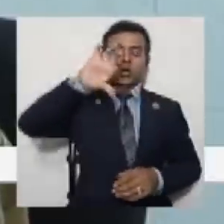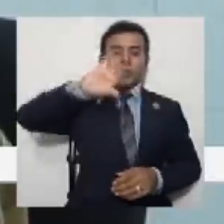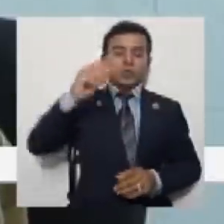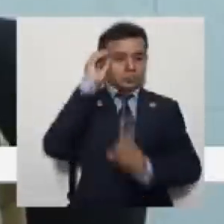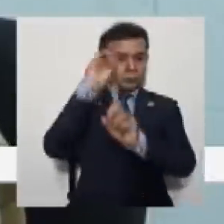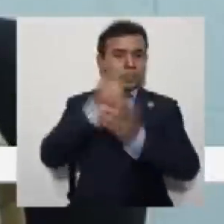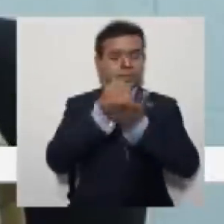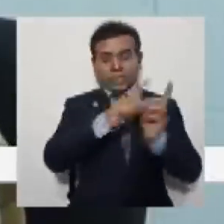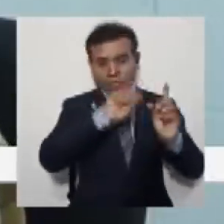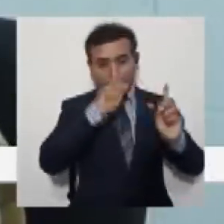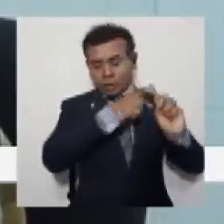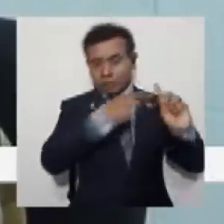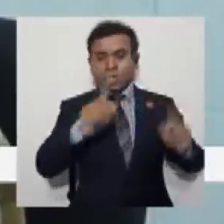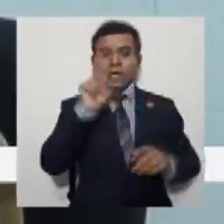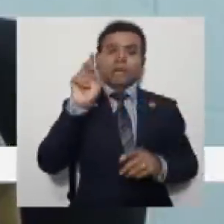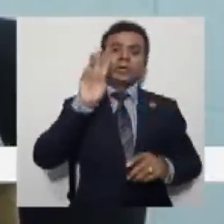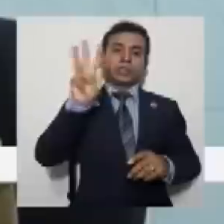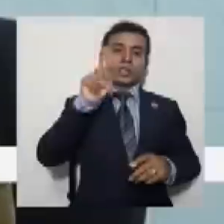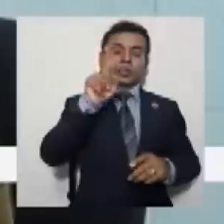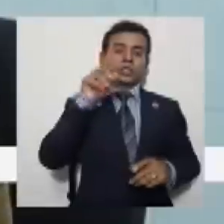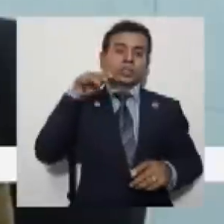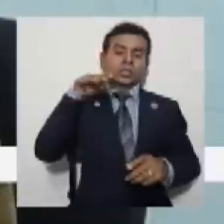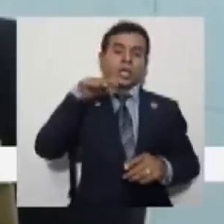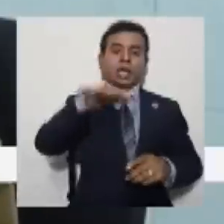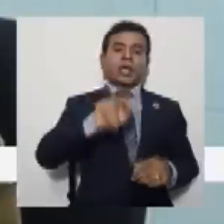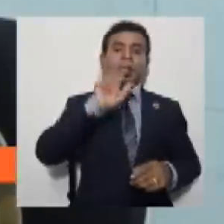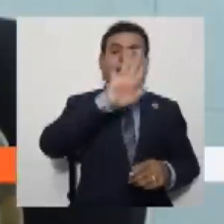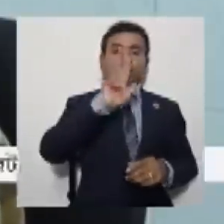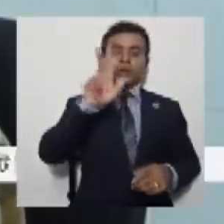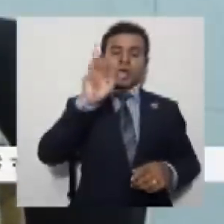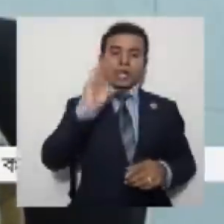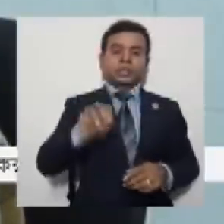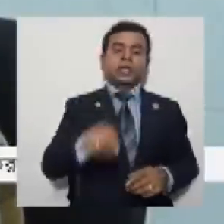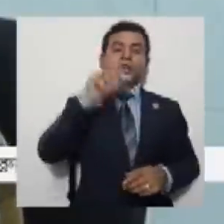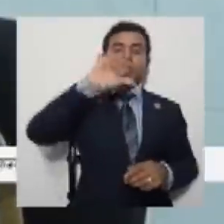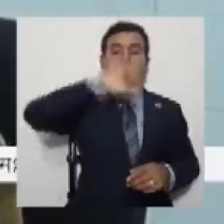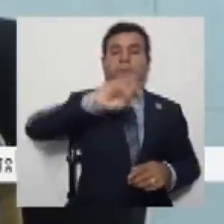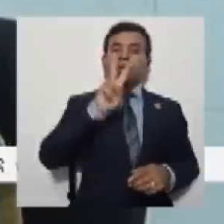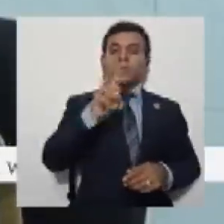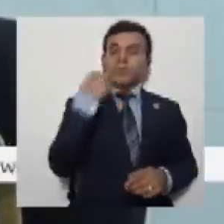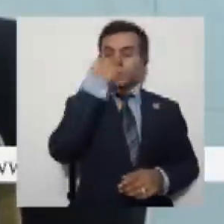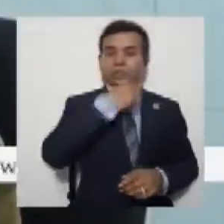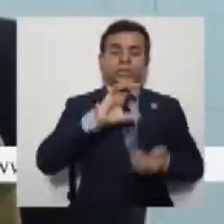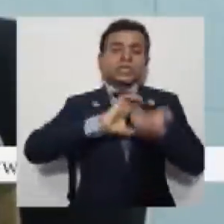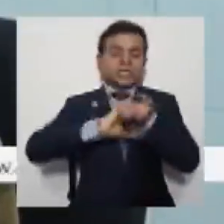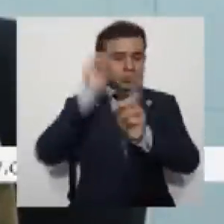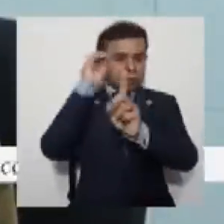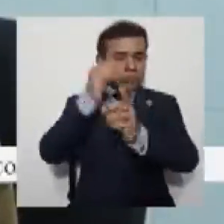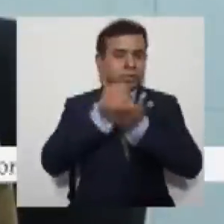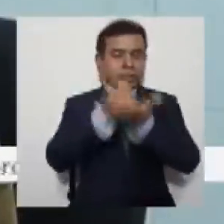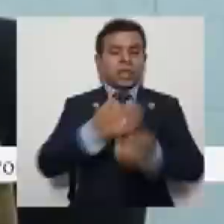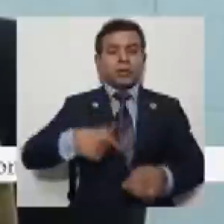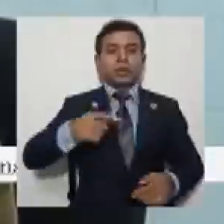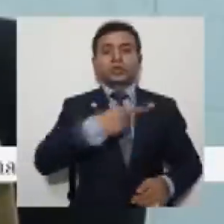31,58,092 জনকে আমরা স্বাস্থ্য পরামর্শ দিয়েছি। আমরা প্রতিনিয়তই চিকিৎসকদের অনলাইনে প্রশিক্ষণ দিয়ে থাকছি এবং গত 24 ঘন্টায়